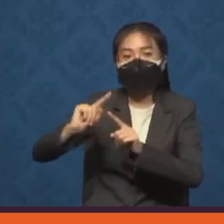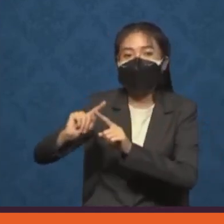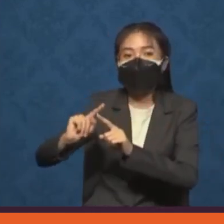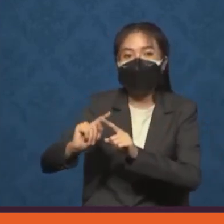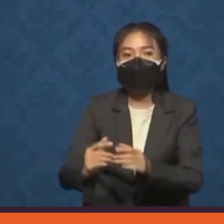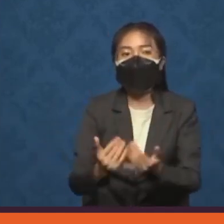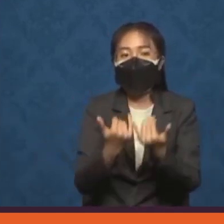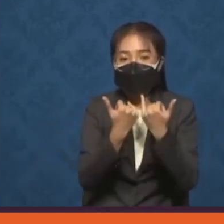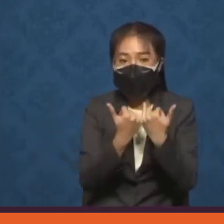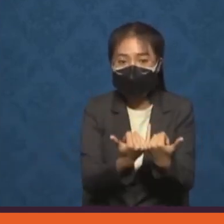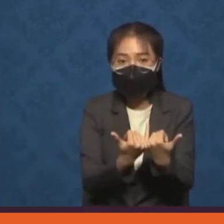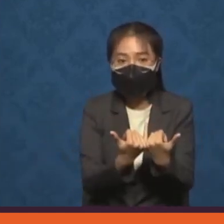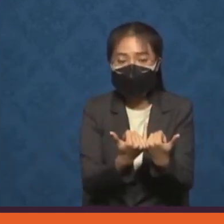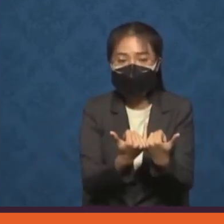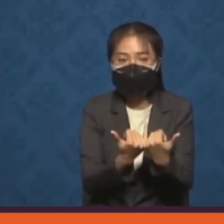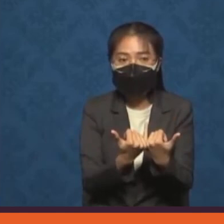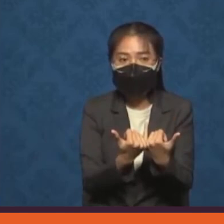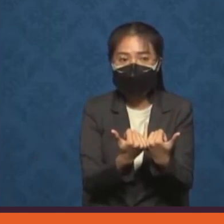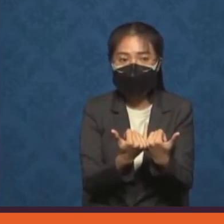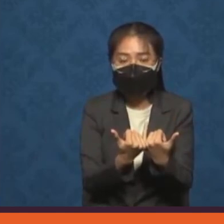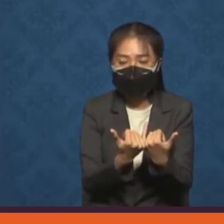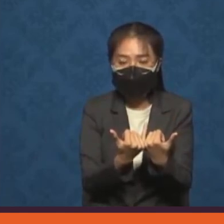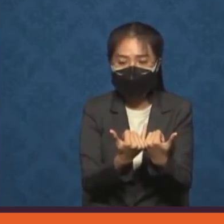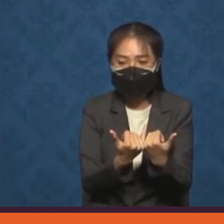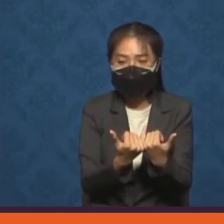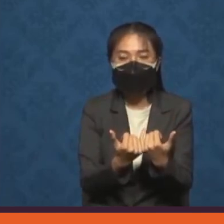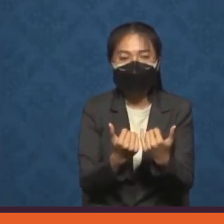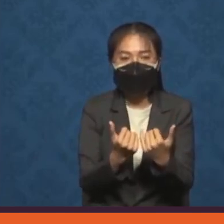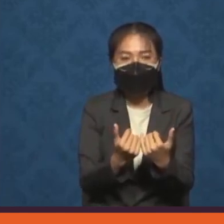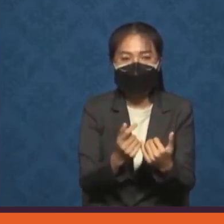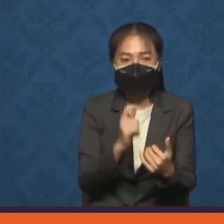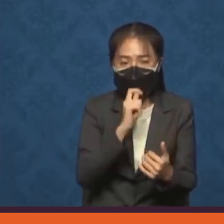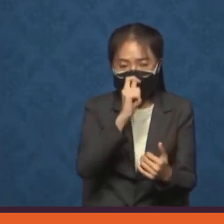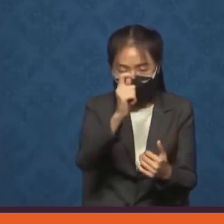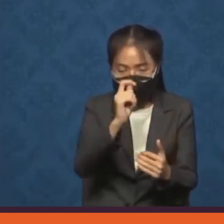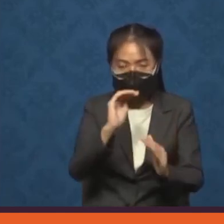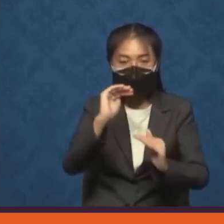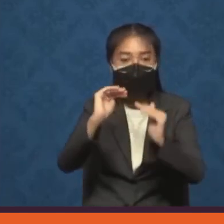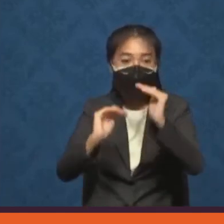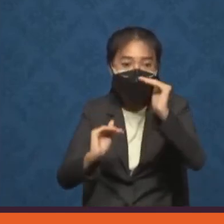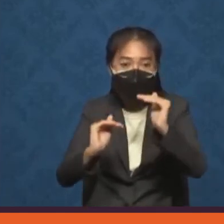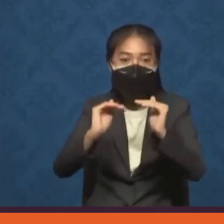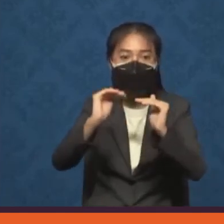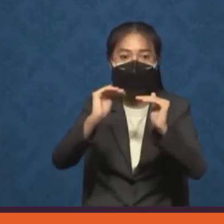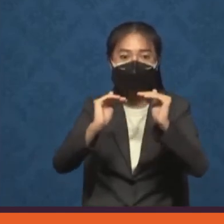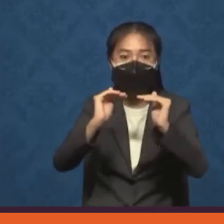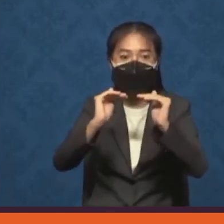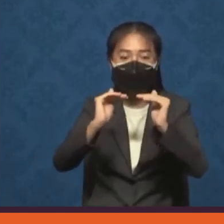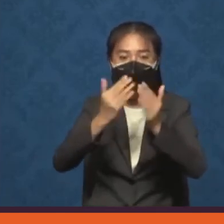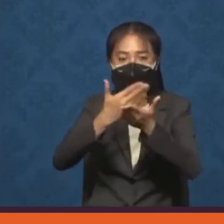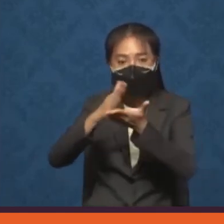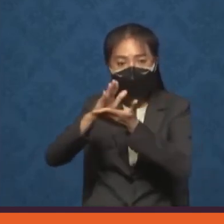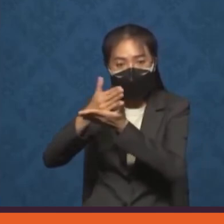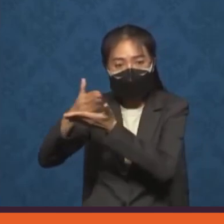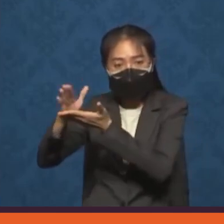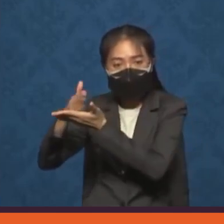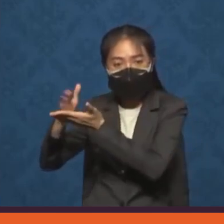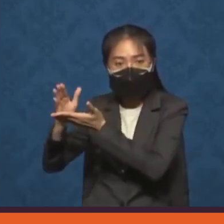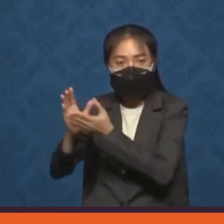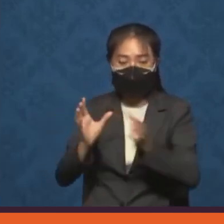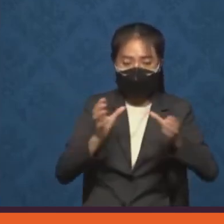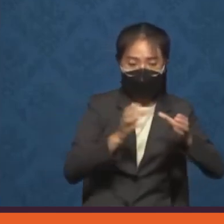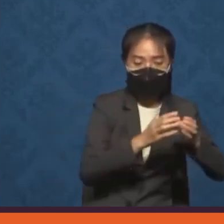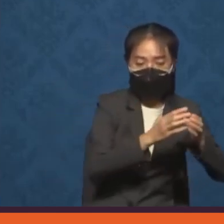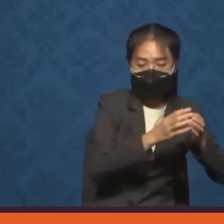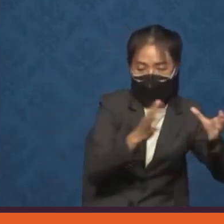คือหลักการถ่วงดุลซึ่งกันและกันและแบ่งให้ชัดเจนครับว่าจะไม่มีเสียงข้างมากฝ่